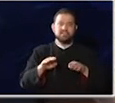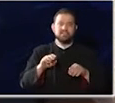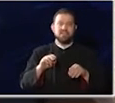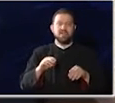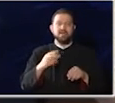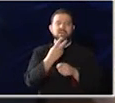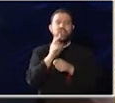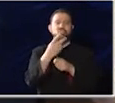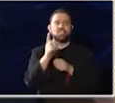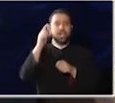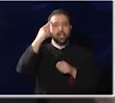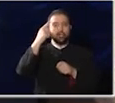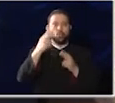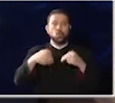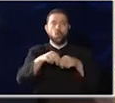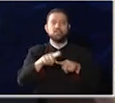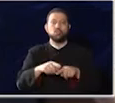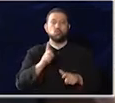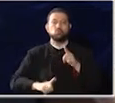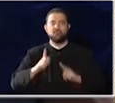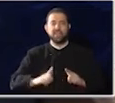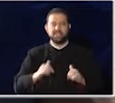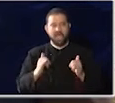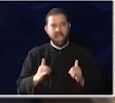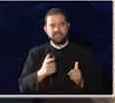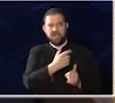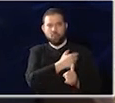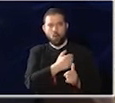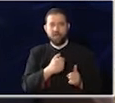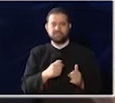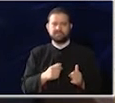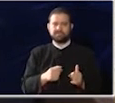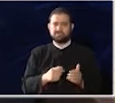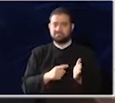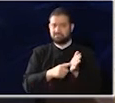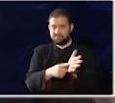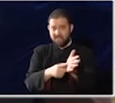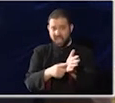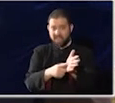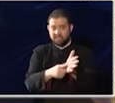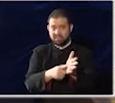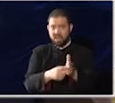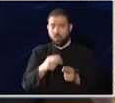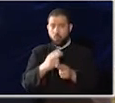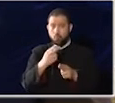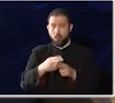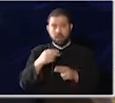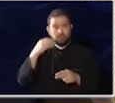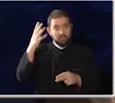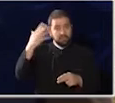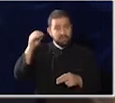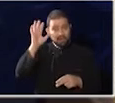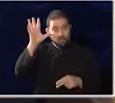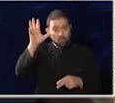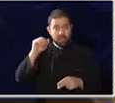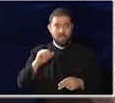greșelile, gândurile noastre cu suferința. Asta poate da dovadă de o anumită boală psihică.